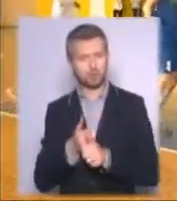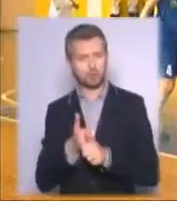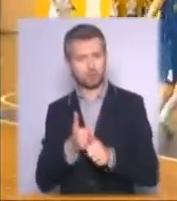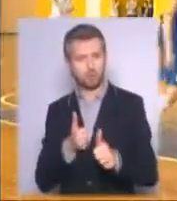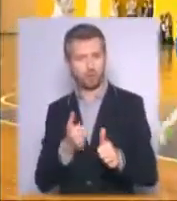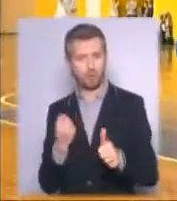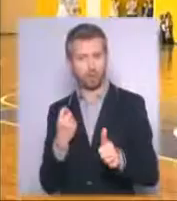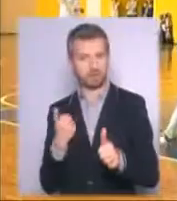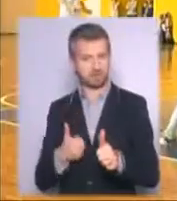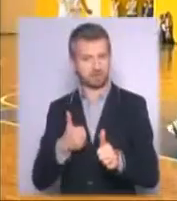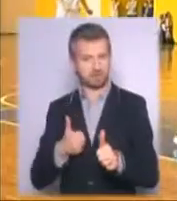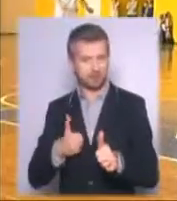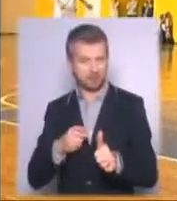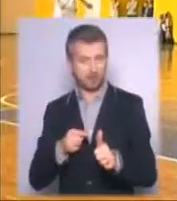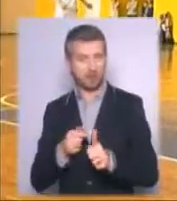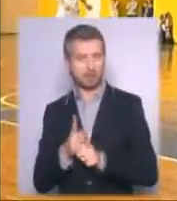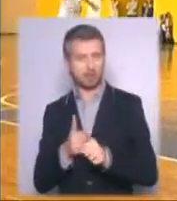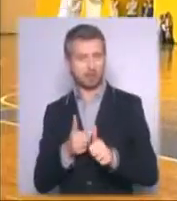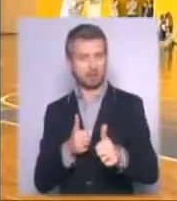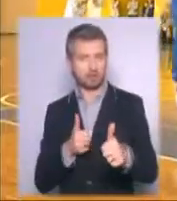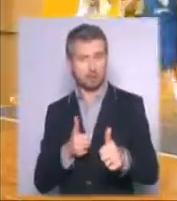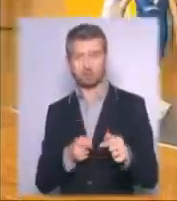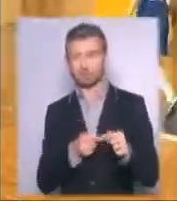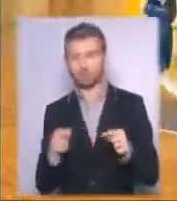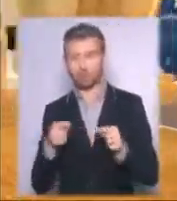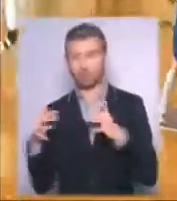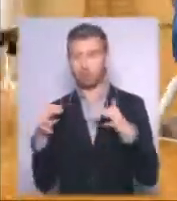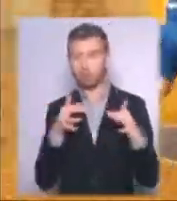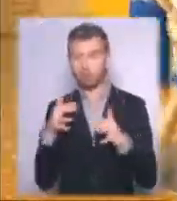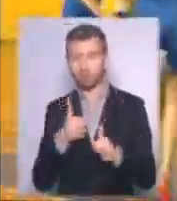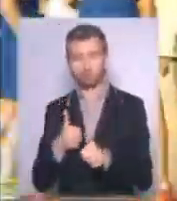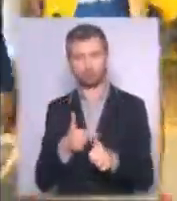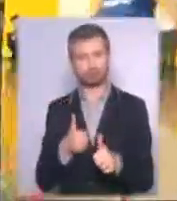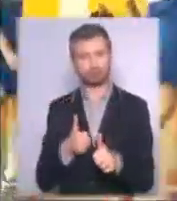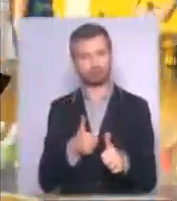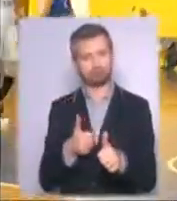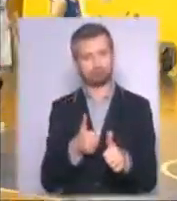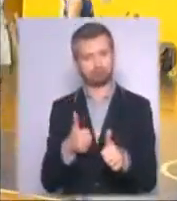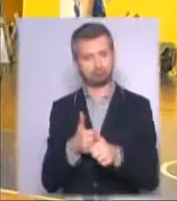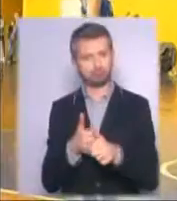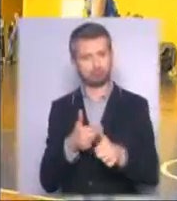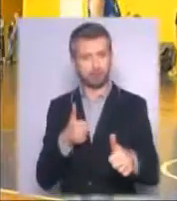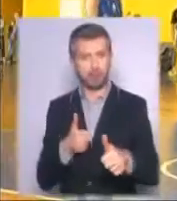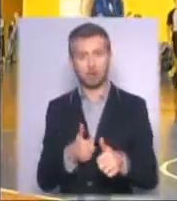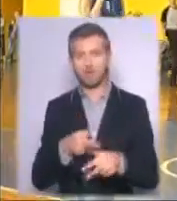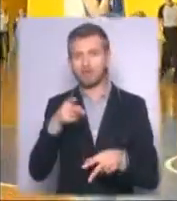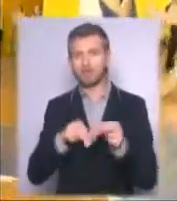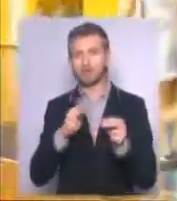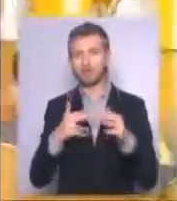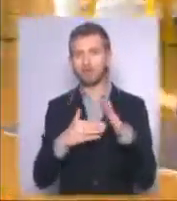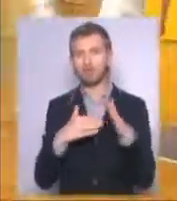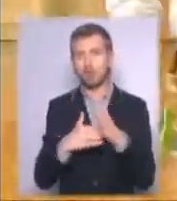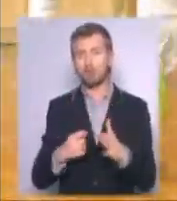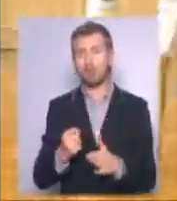суперниць з самого початку зустрічі. І протягом поєдинку перевага господарок лише зростала. Наприкінці третьої чверті